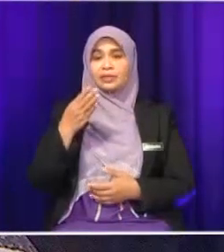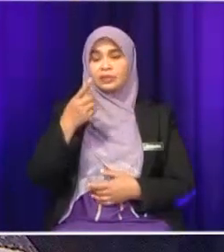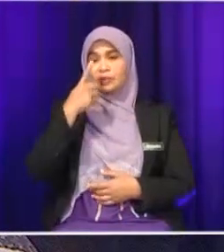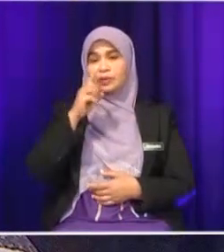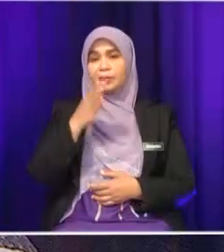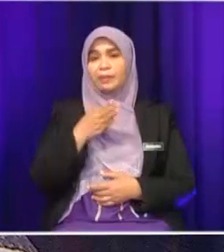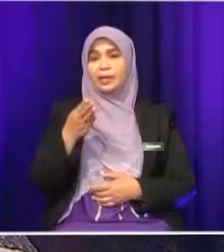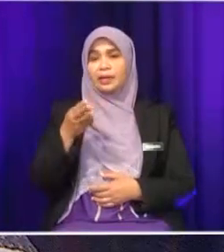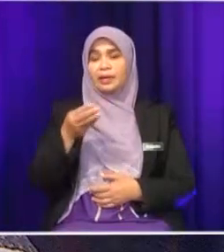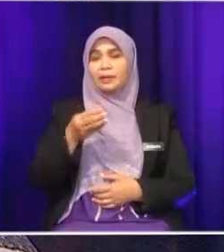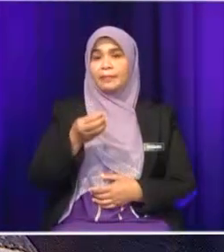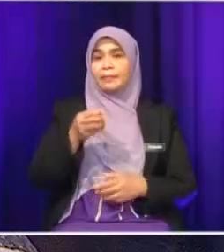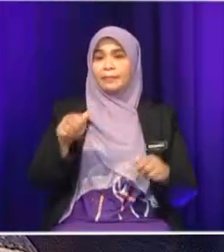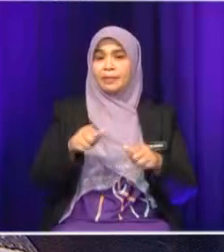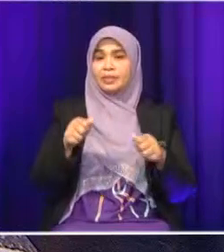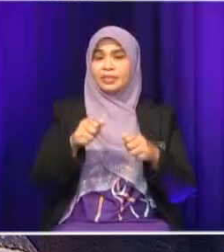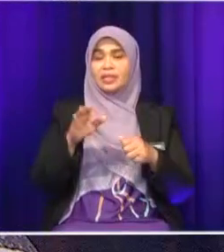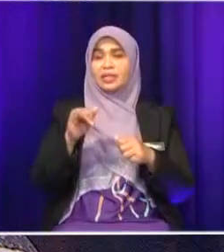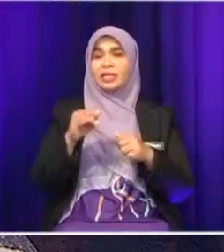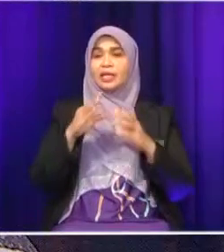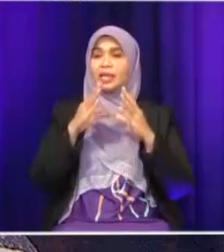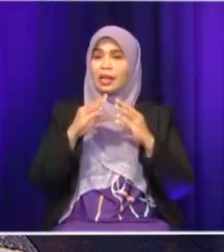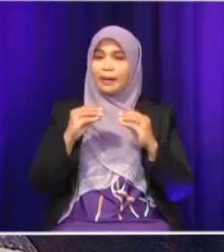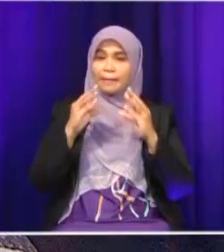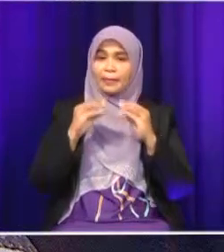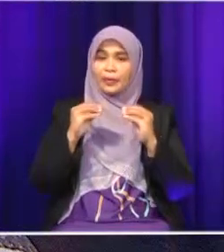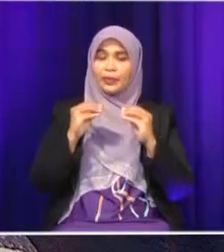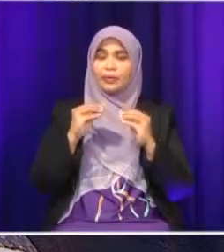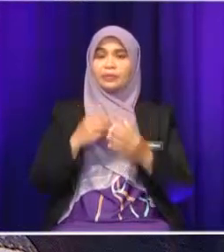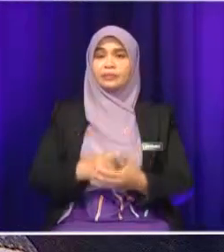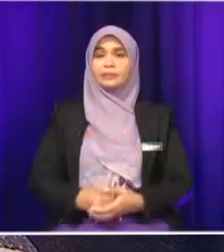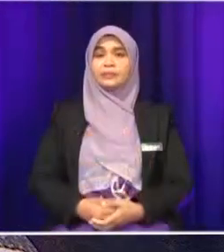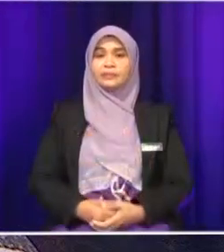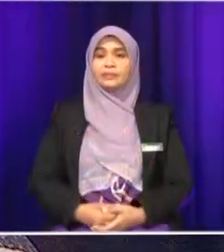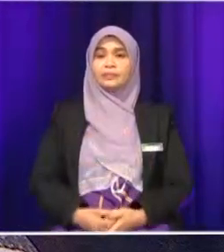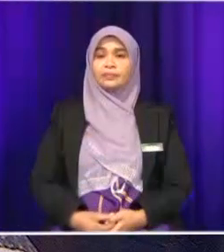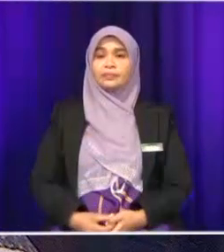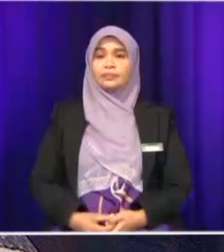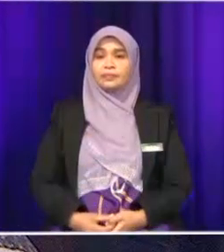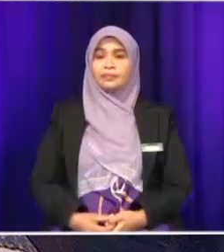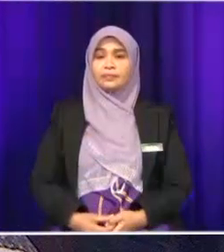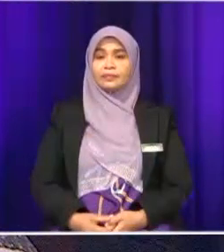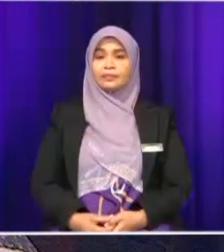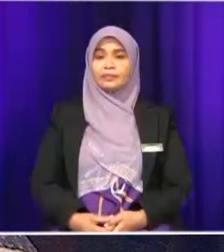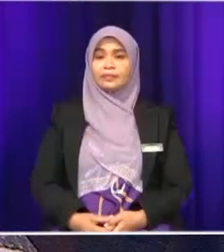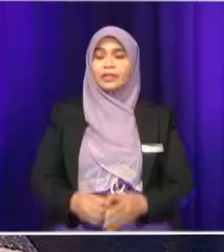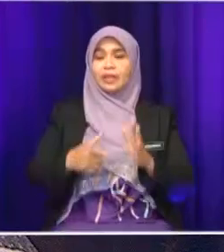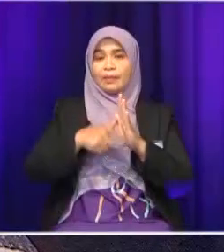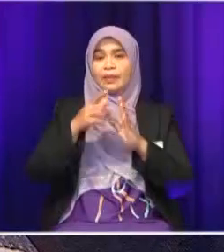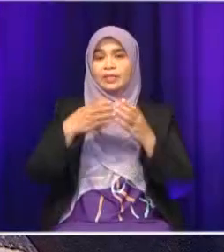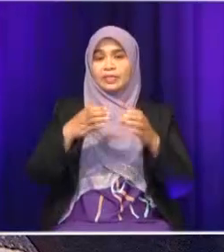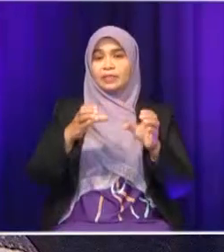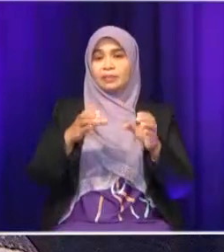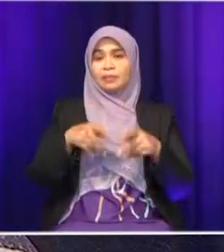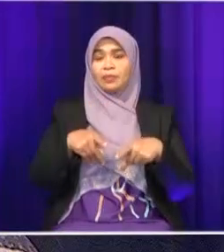masak kayaknya itu gantian di pinggir-pendik barulah kita beli kukus jadi Cepatlah proses masak dia